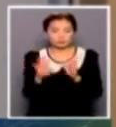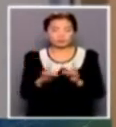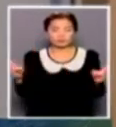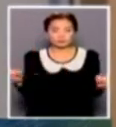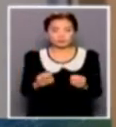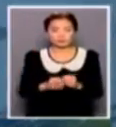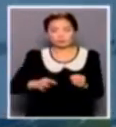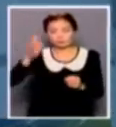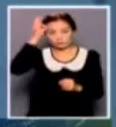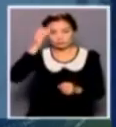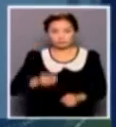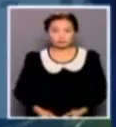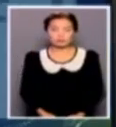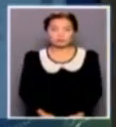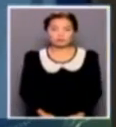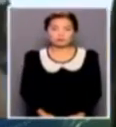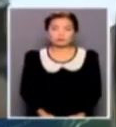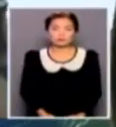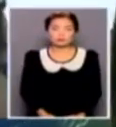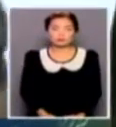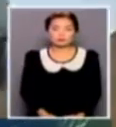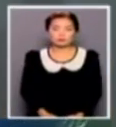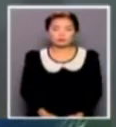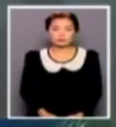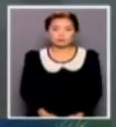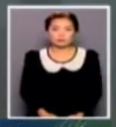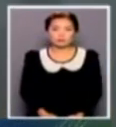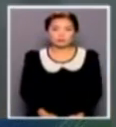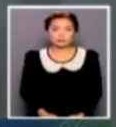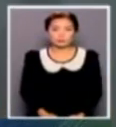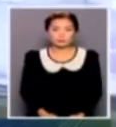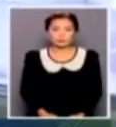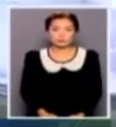Всегда надо помнить об этом. Орынгүл Махмут, Куаныш Кудайберген, телеканал Атырау.